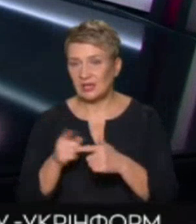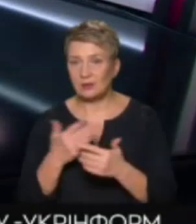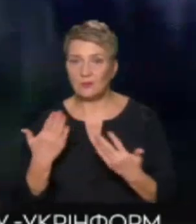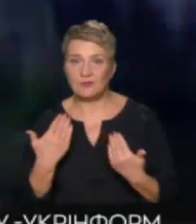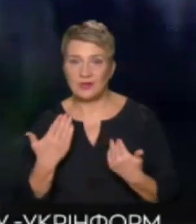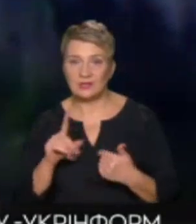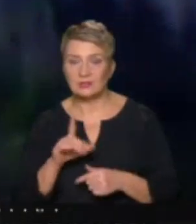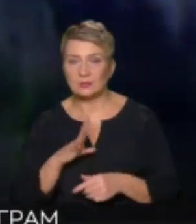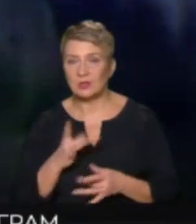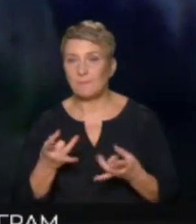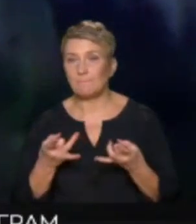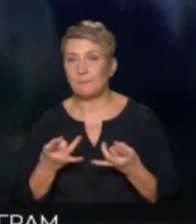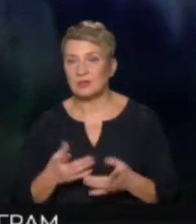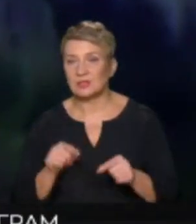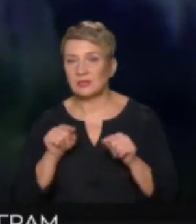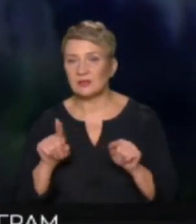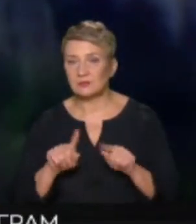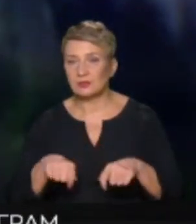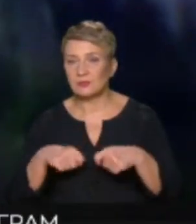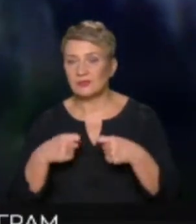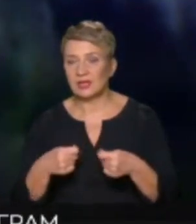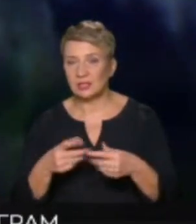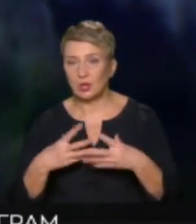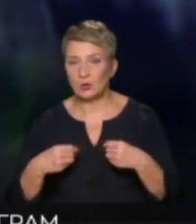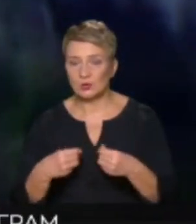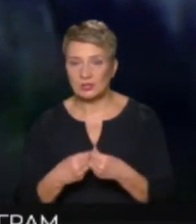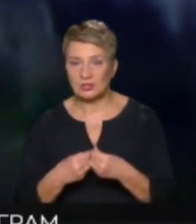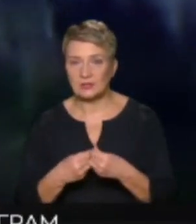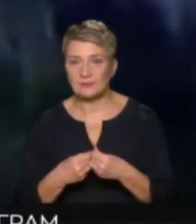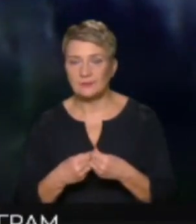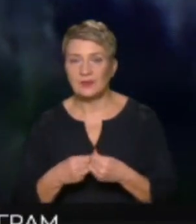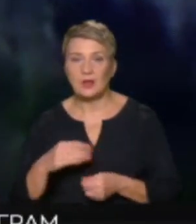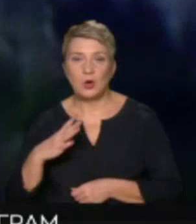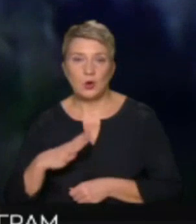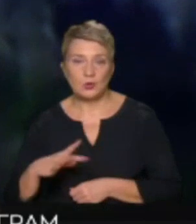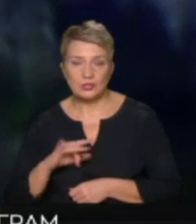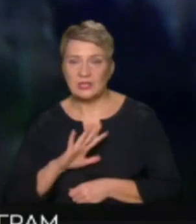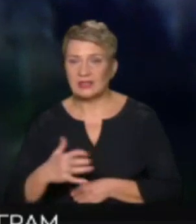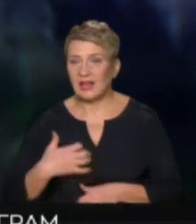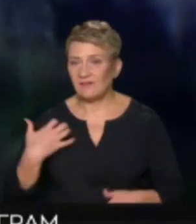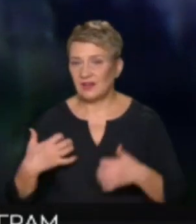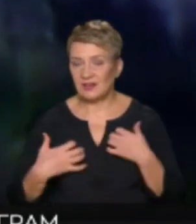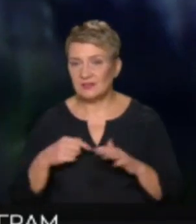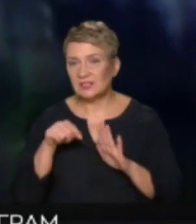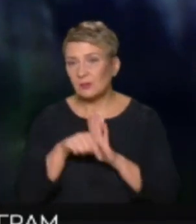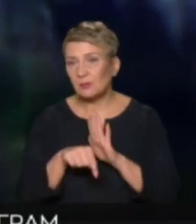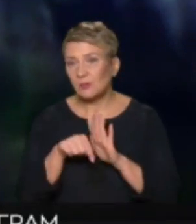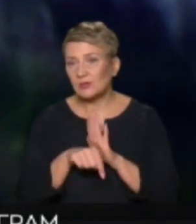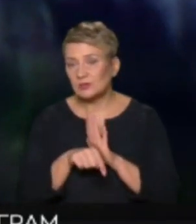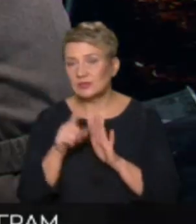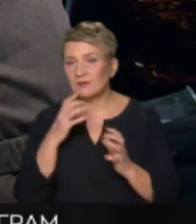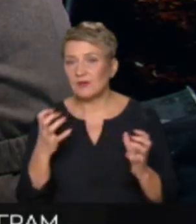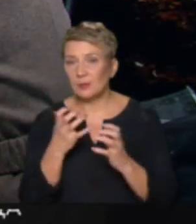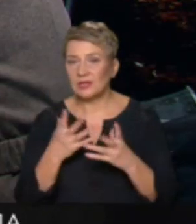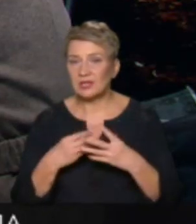було простіше, для того, щоб дати родинам ресурс, очікувати, не хвилюватися, бути стабільними. По суті, ви зберігаєте родини, так?